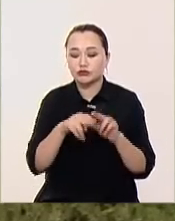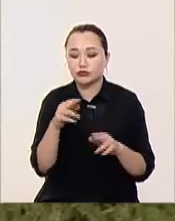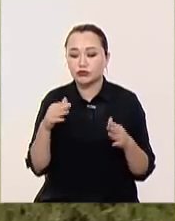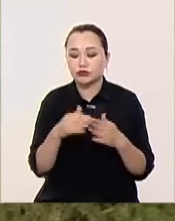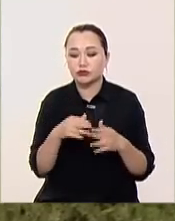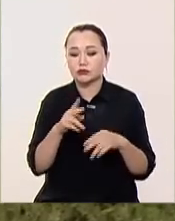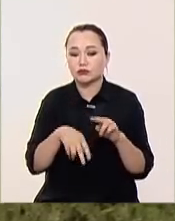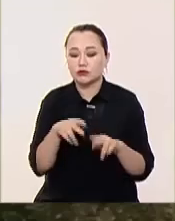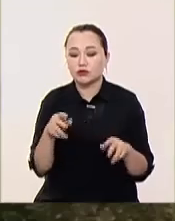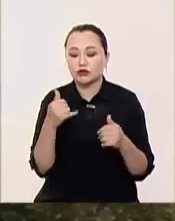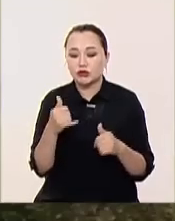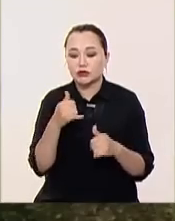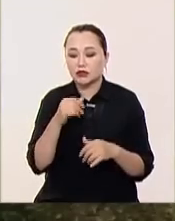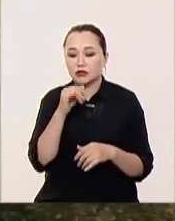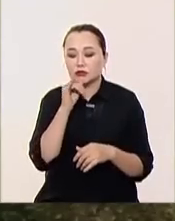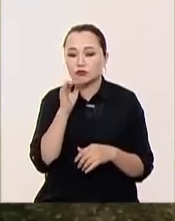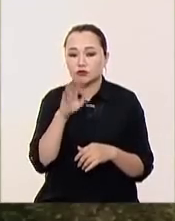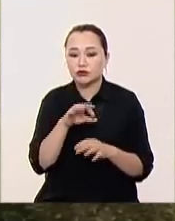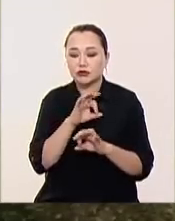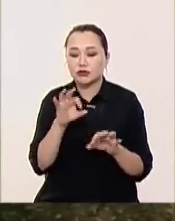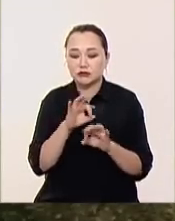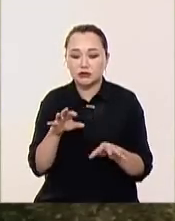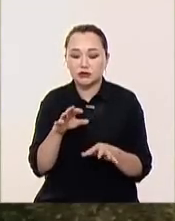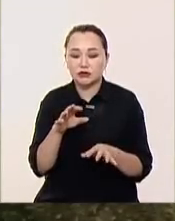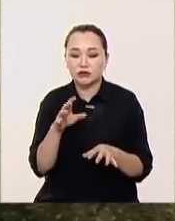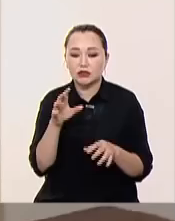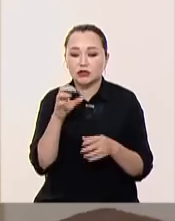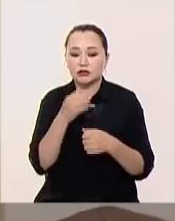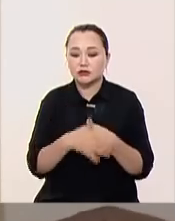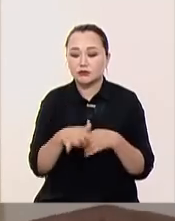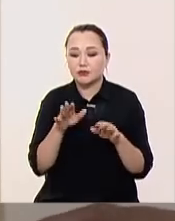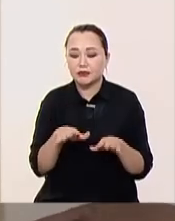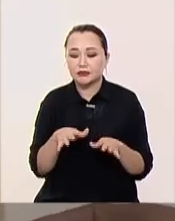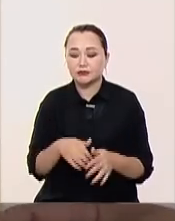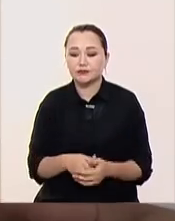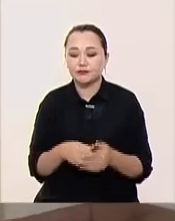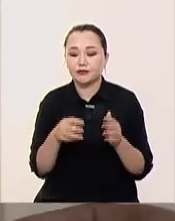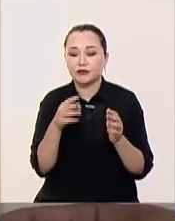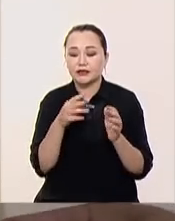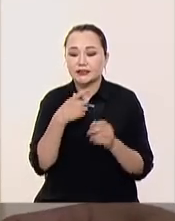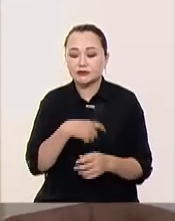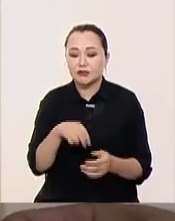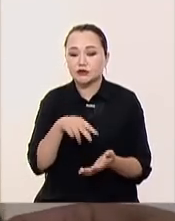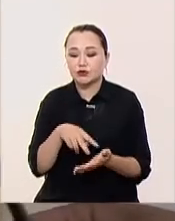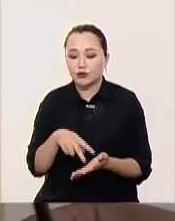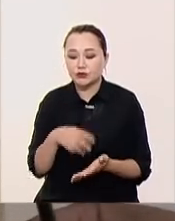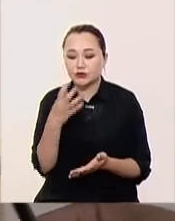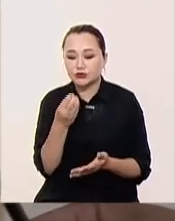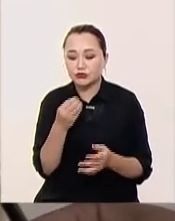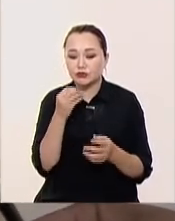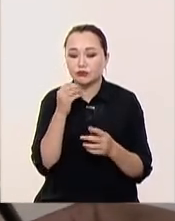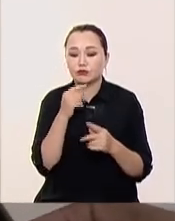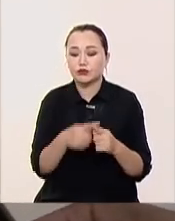кешендерінің биыл күйі болмай тұр дейді орталық өкілдері. Себестоимость деген бар. Себестоимостьтан бөлек тағы